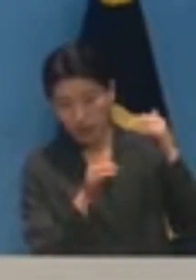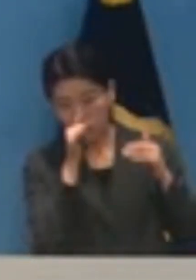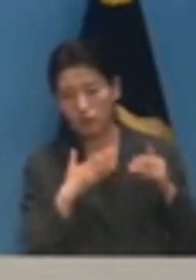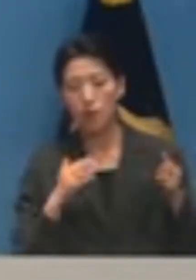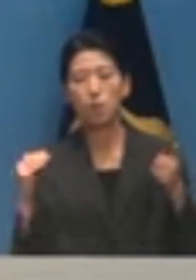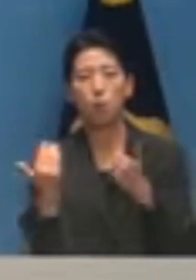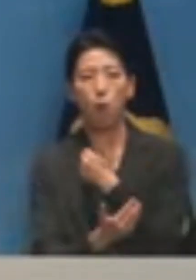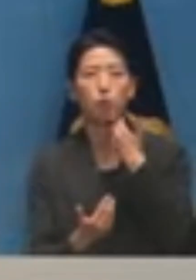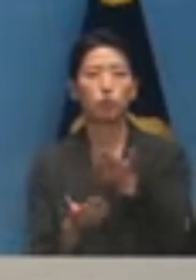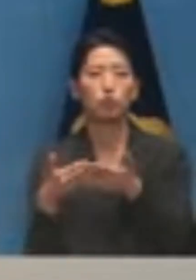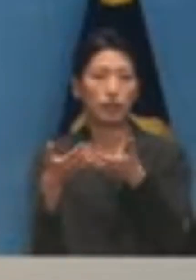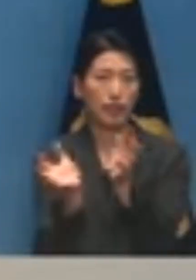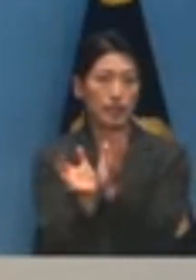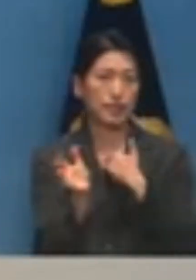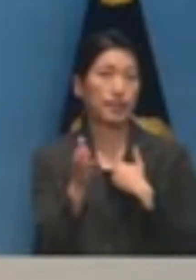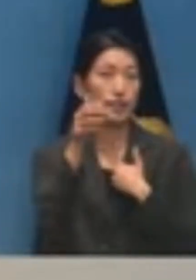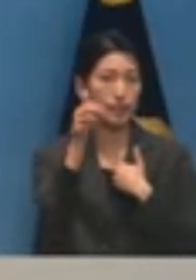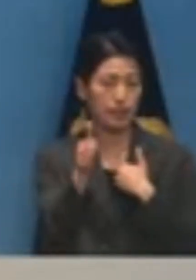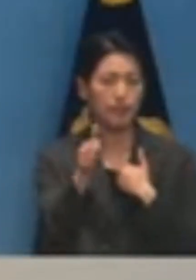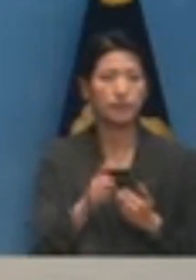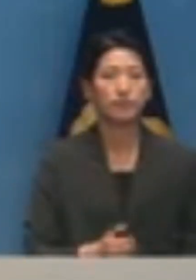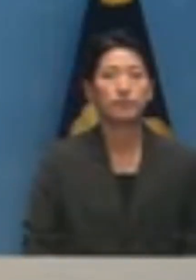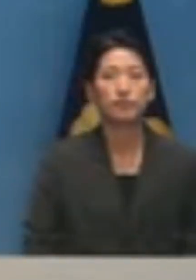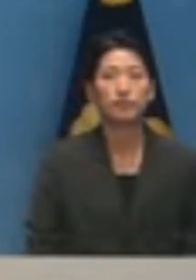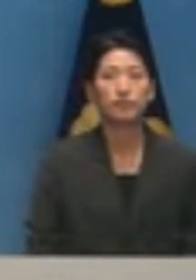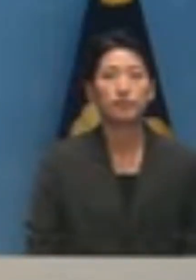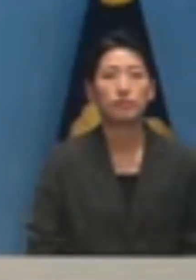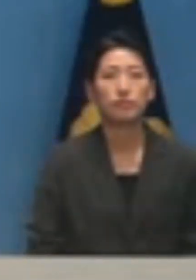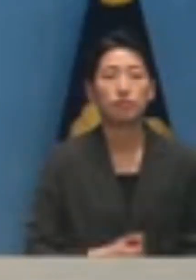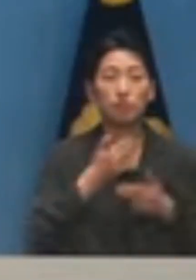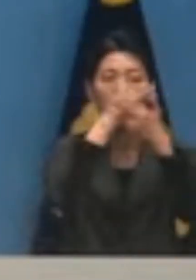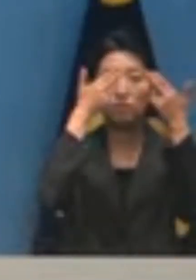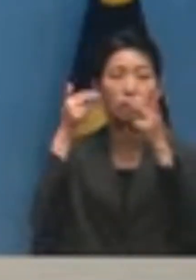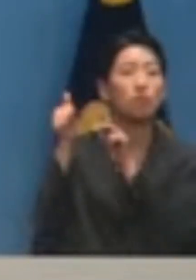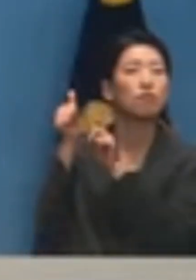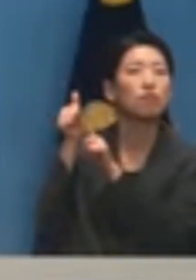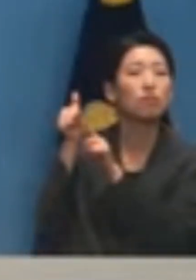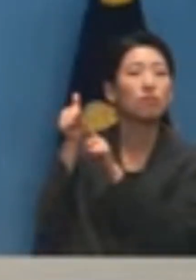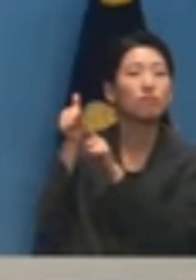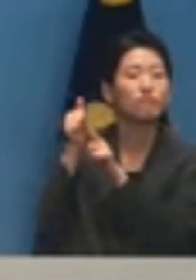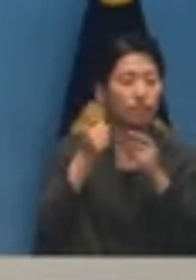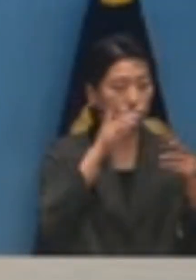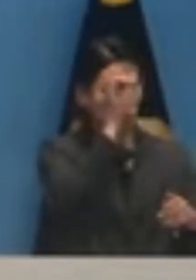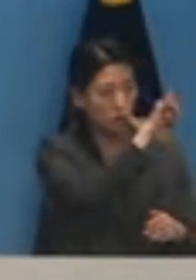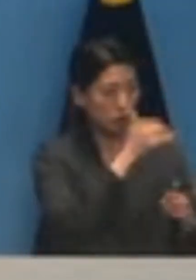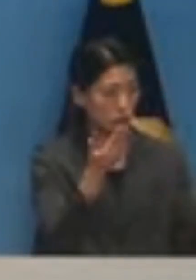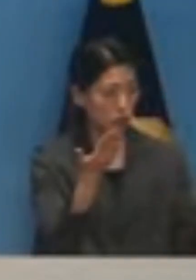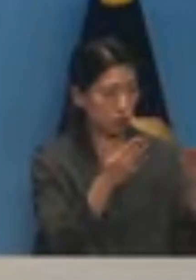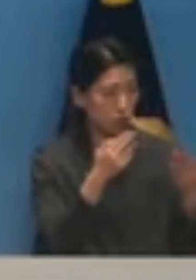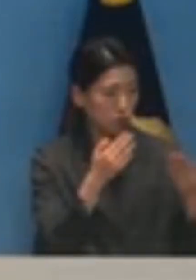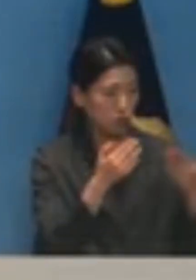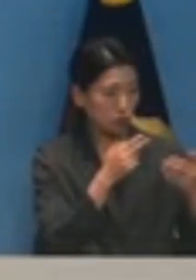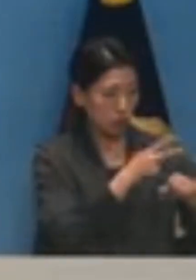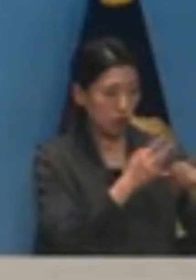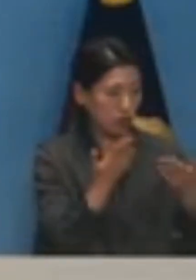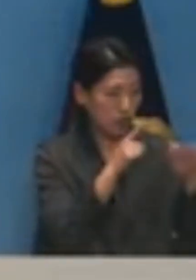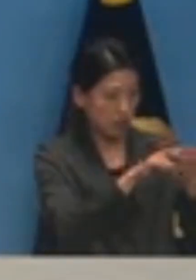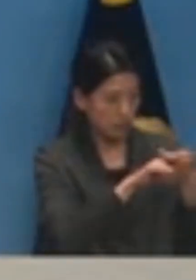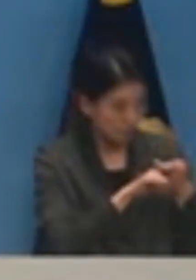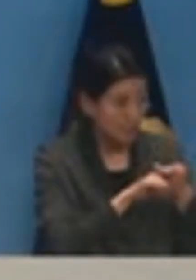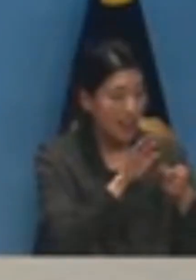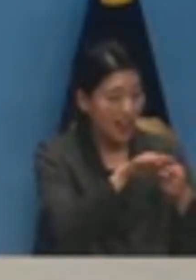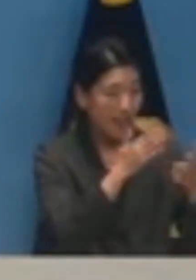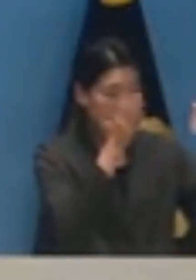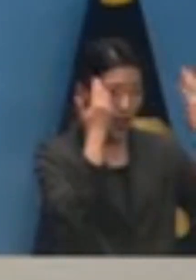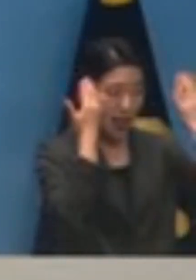신민영입니다. 이재명 더불어민주당 대선 후보가 전교조의 노골적인 요구를 수용하여 교사의 근무시간 외